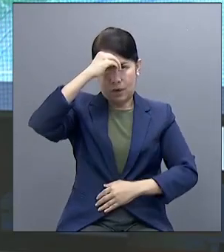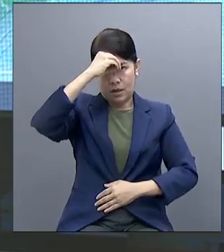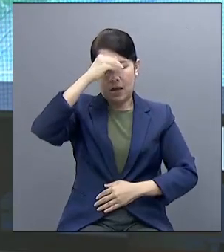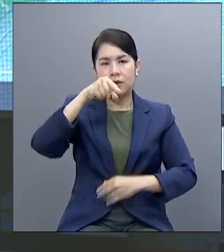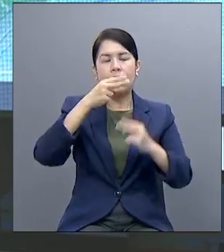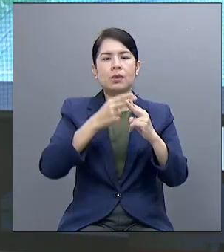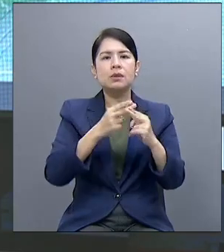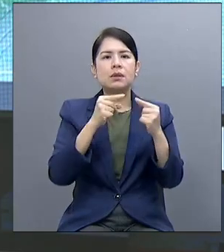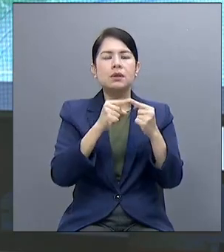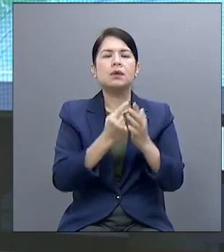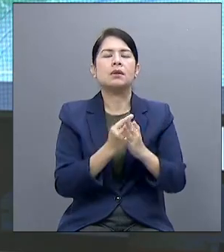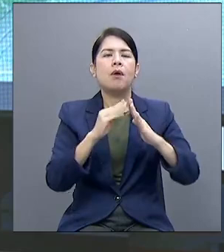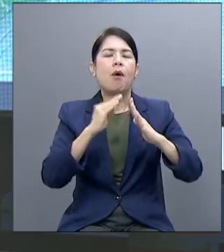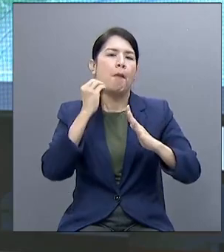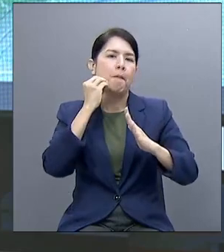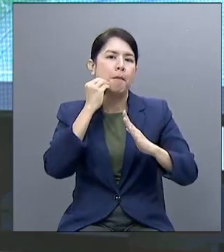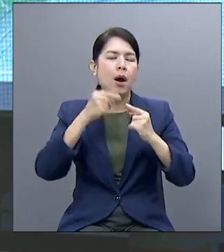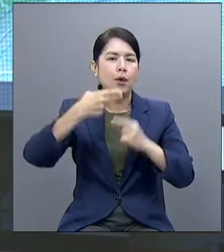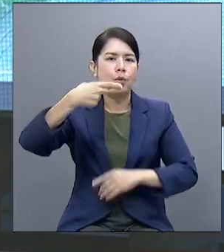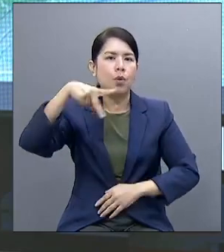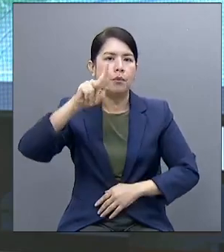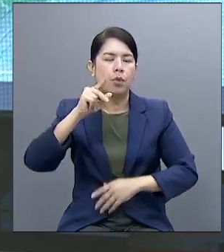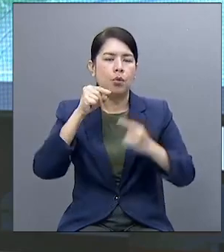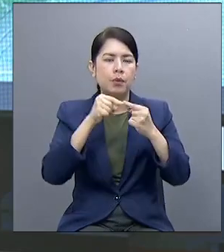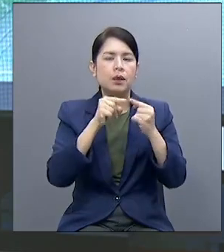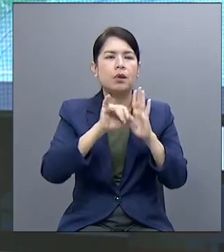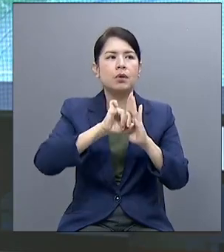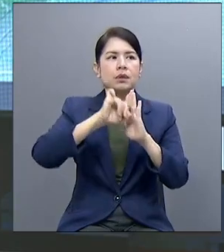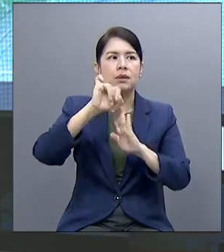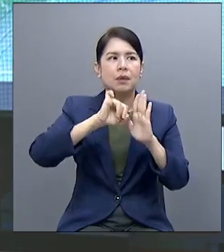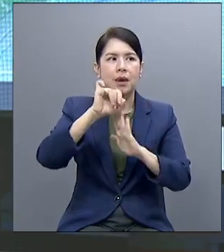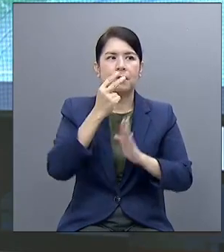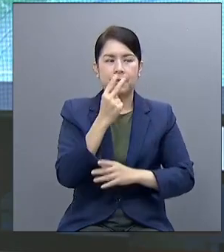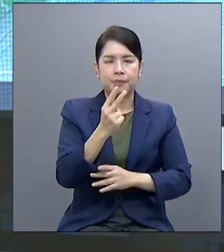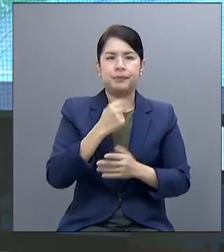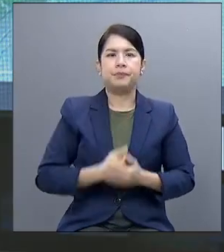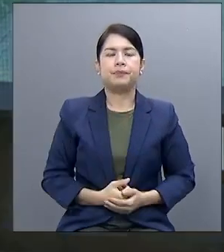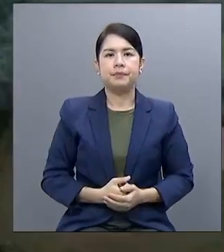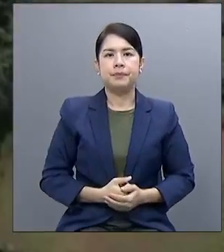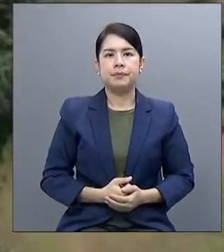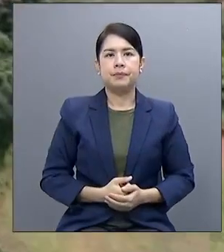ำบลแม่แดดอำเภอกัลยาณิวัฒนาจังหวัดเชียงใหม่รายละเอียดจะเป็นอย่างไรติดตามจากสปอร์ตค่ะ